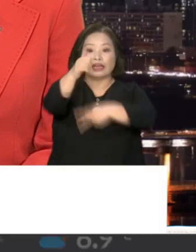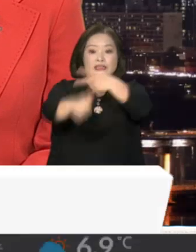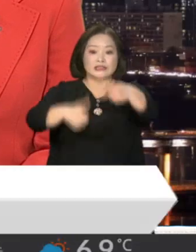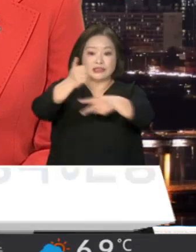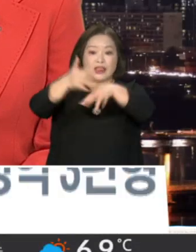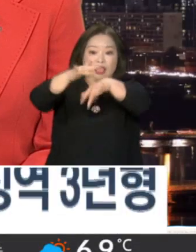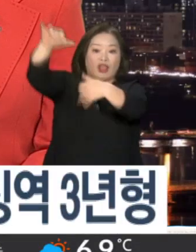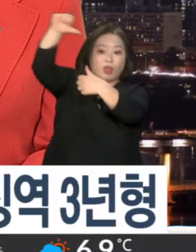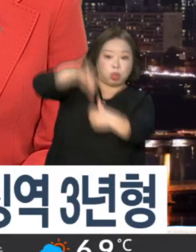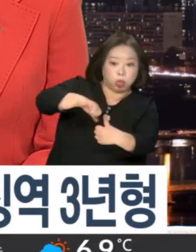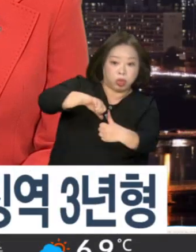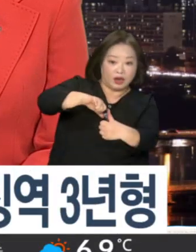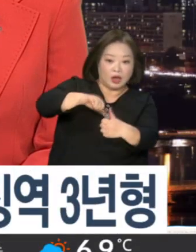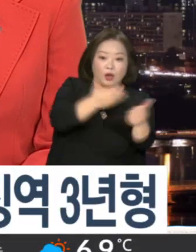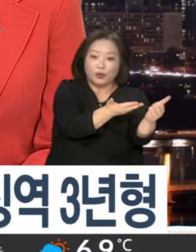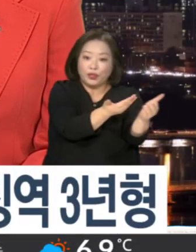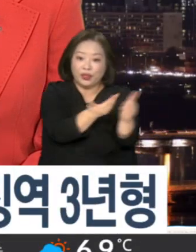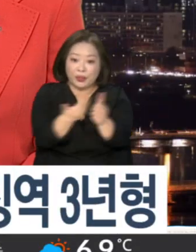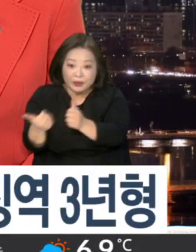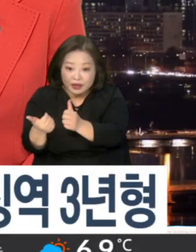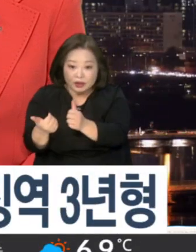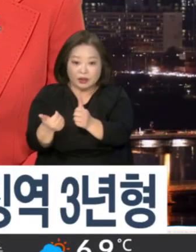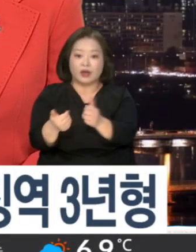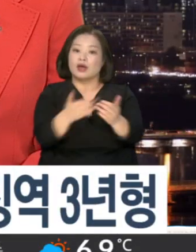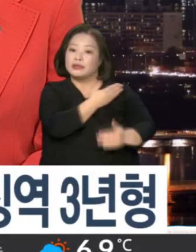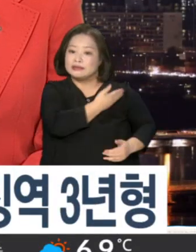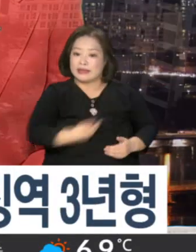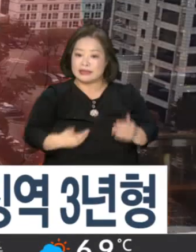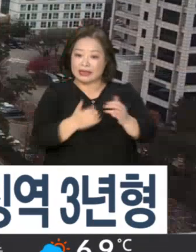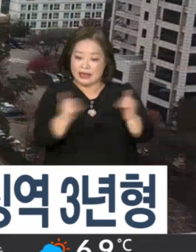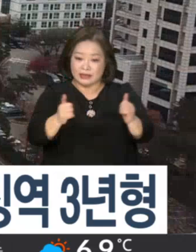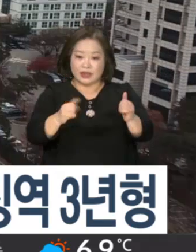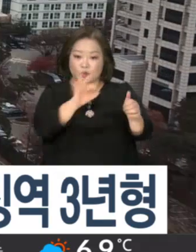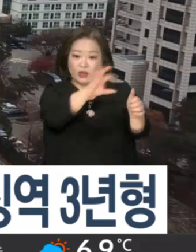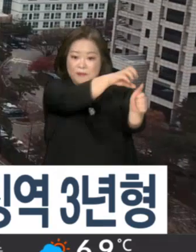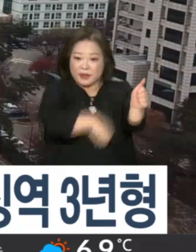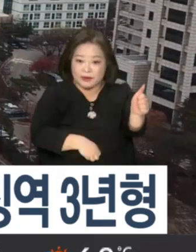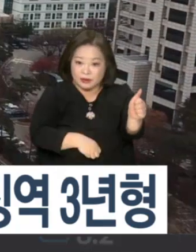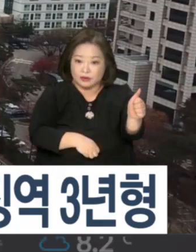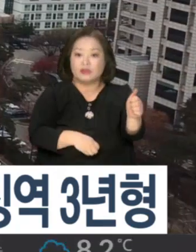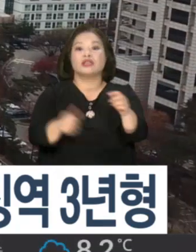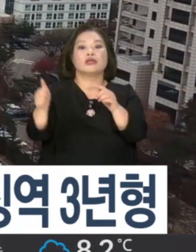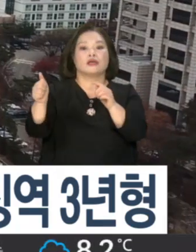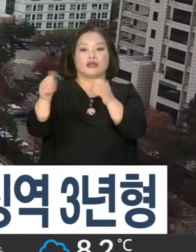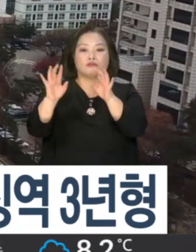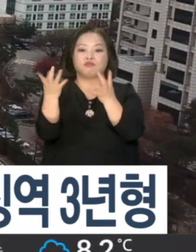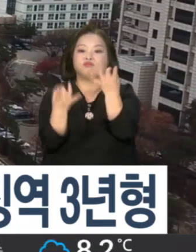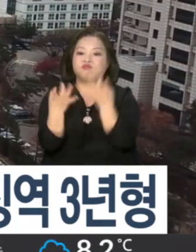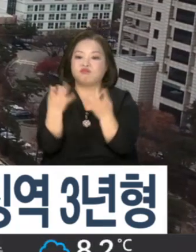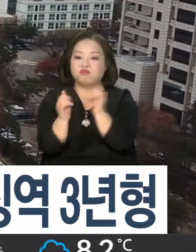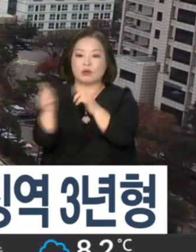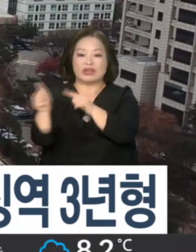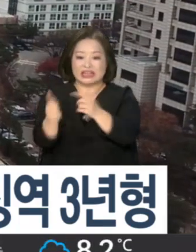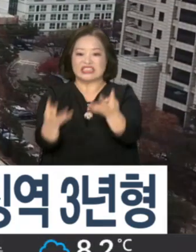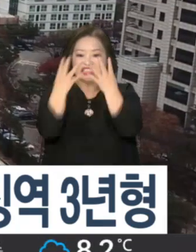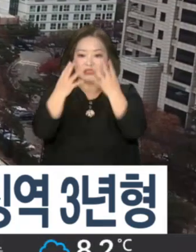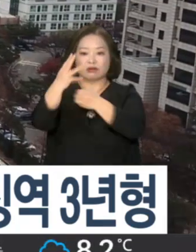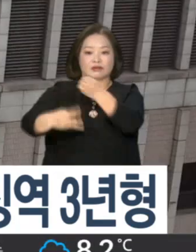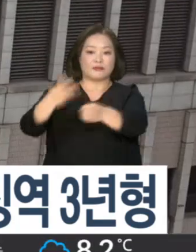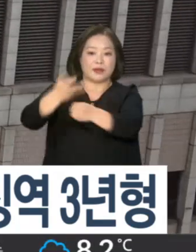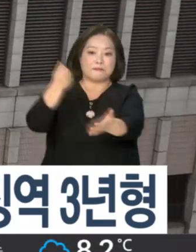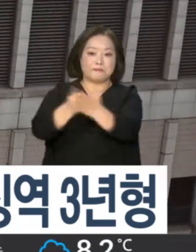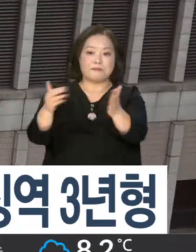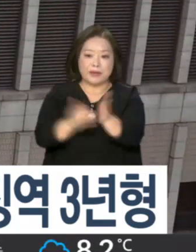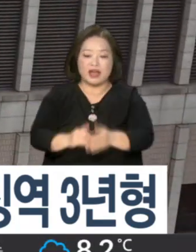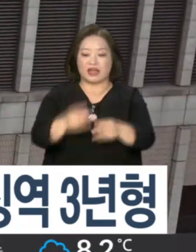신내림을 믿기로 제자들을 폭행하고 수억원을 가로챈 유명 무속인이 징역형과 함께 법정 구속됐습니다